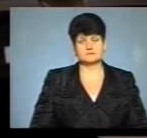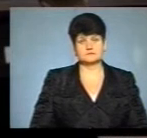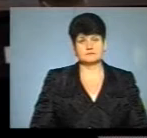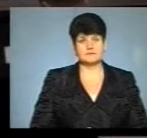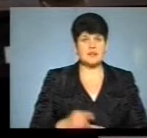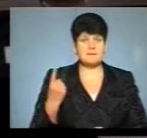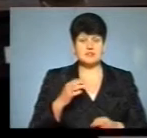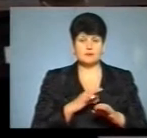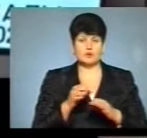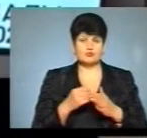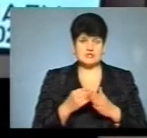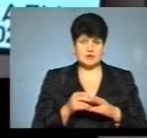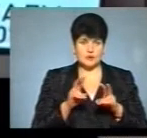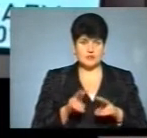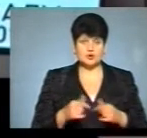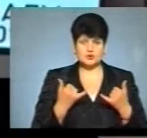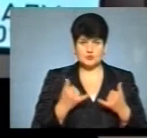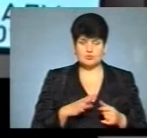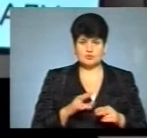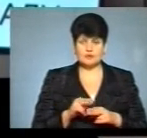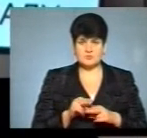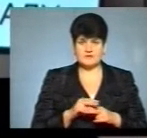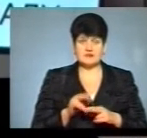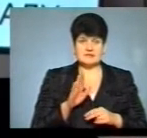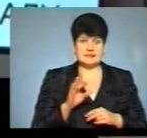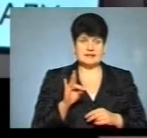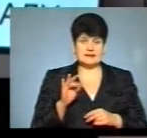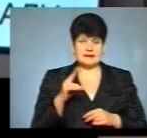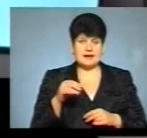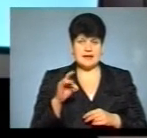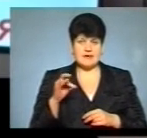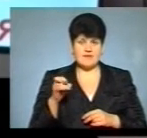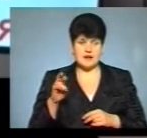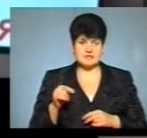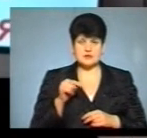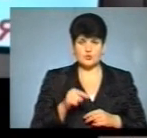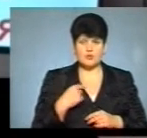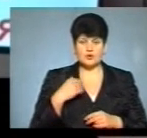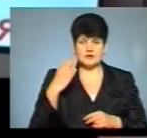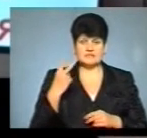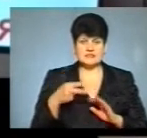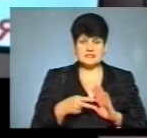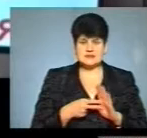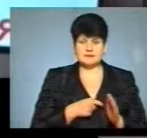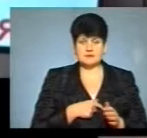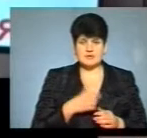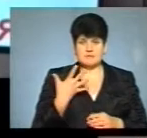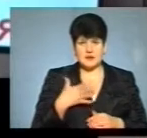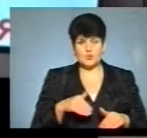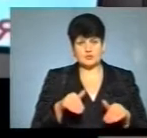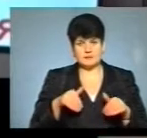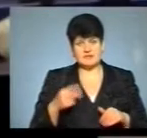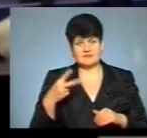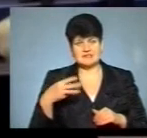Перший проєкт бюджету, який розглянули сьогодні, був з поправками від Василя Деревляного. За нього проголосували 27 депутатів, 5 утрималися, 23